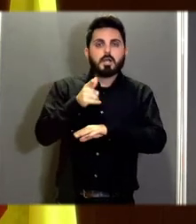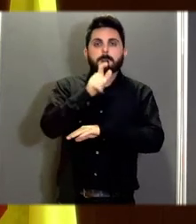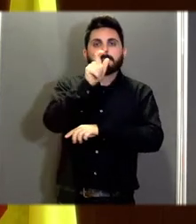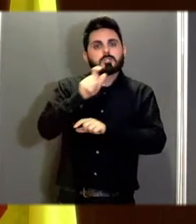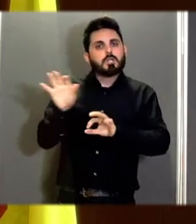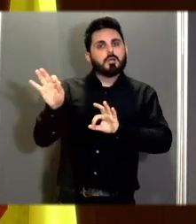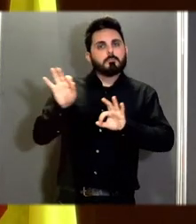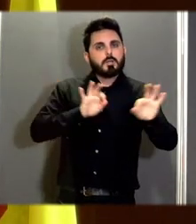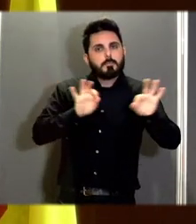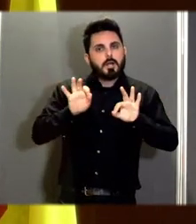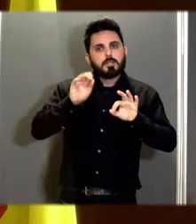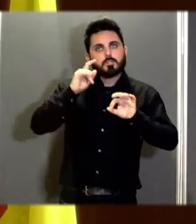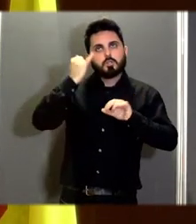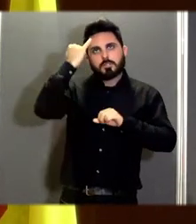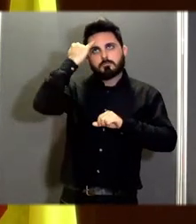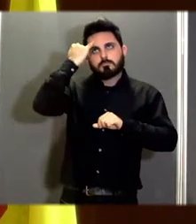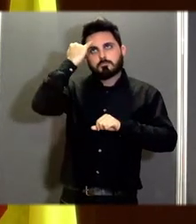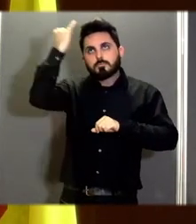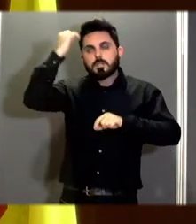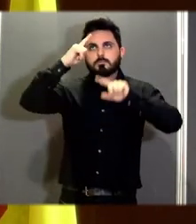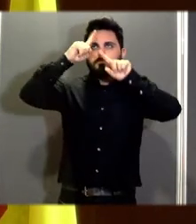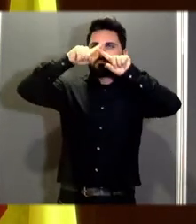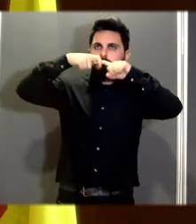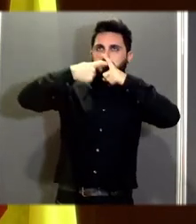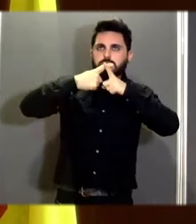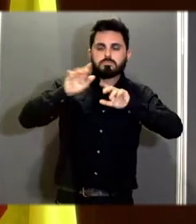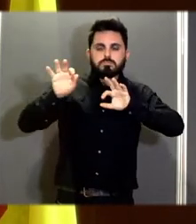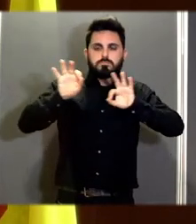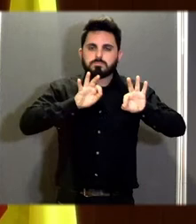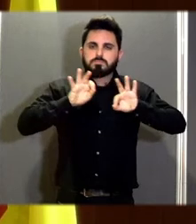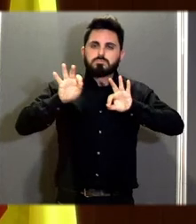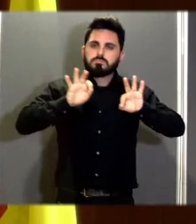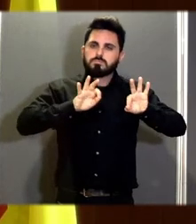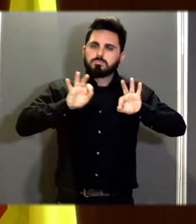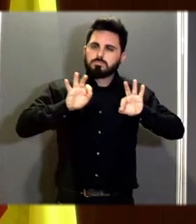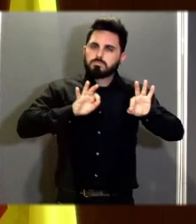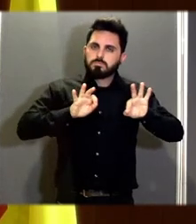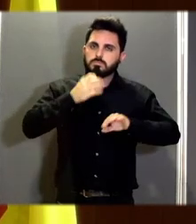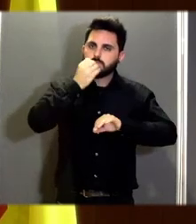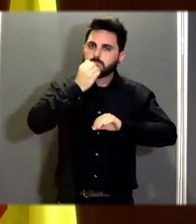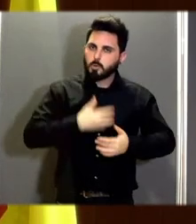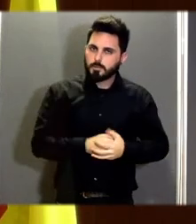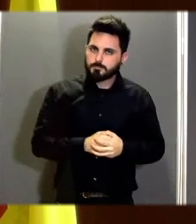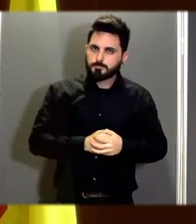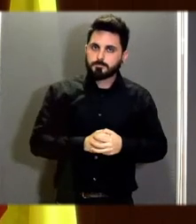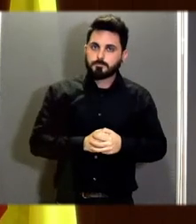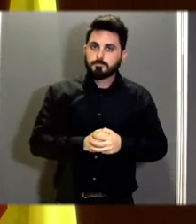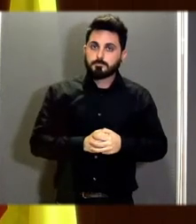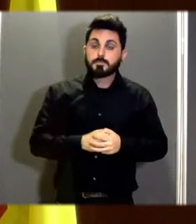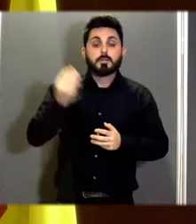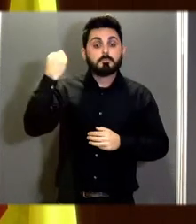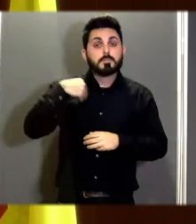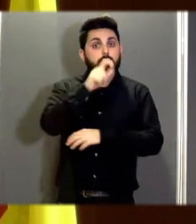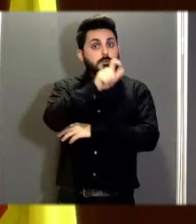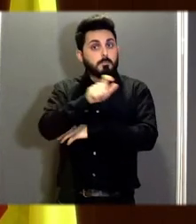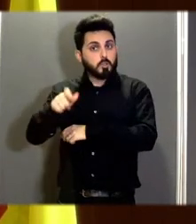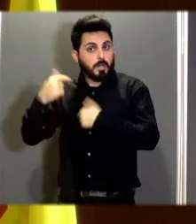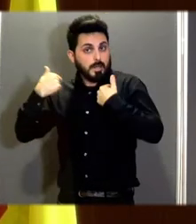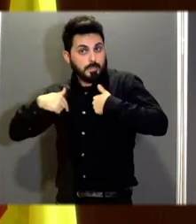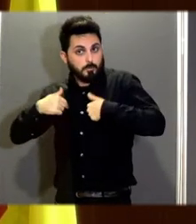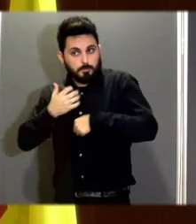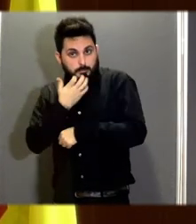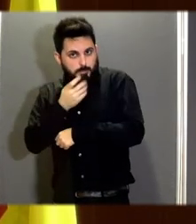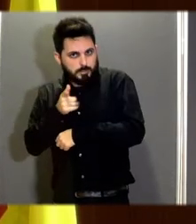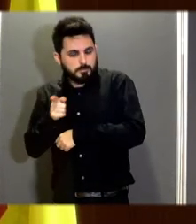idees que treballen, jo et dic les mateixes entitats, però també aquestes persones individuals, moltes